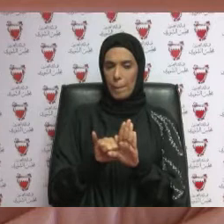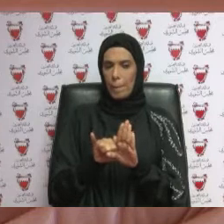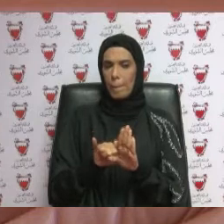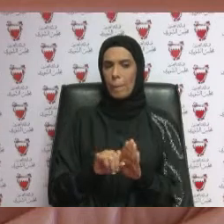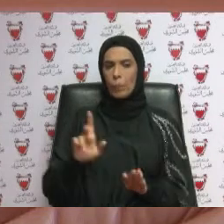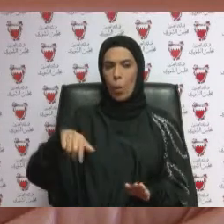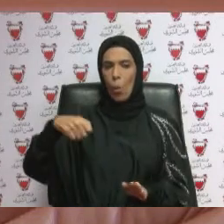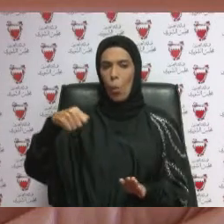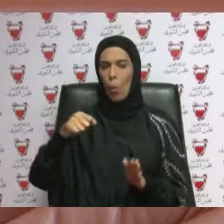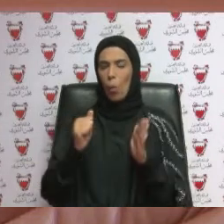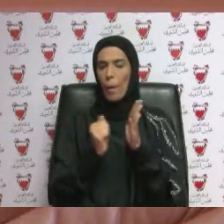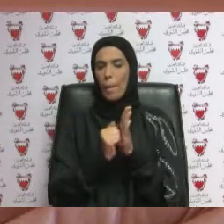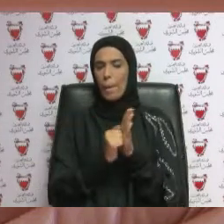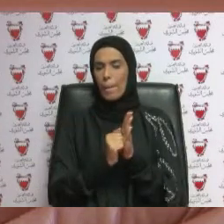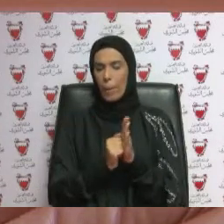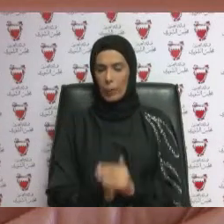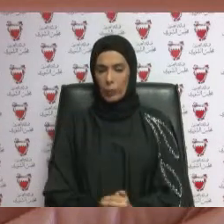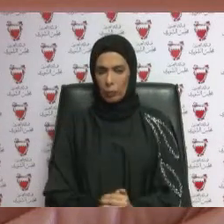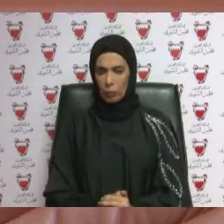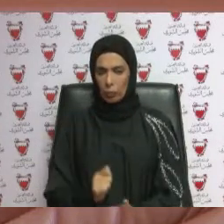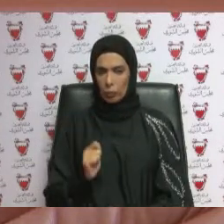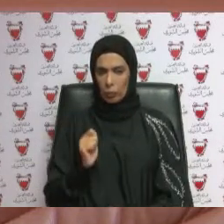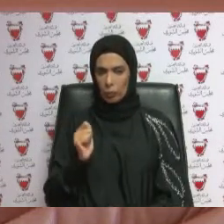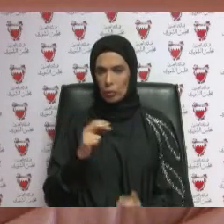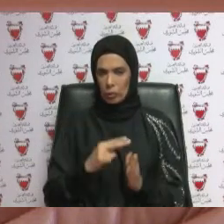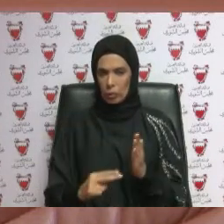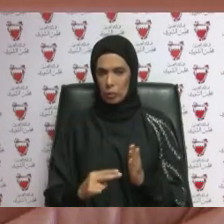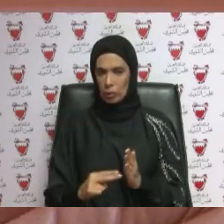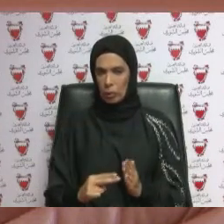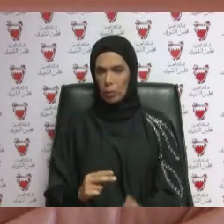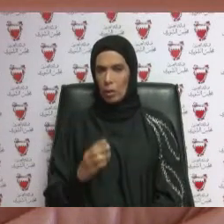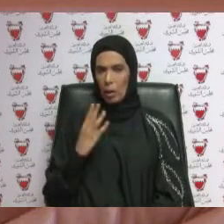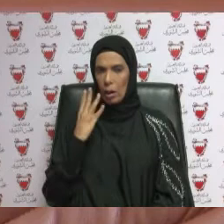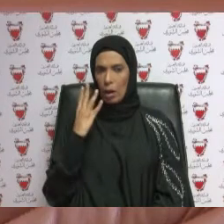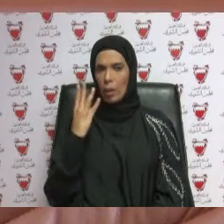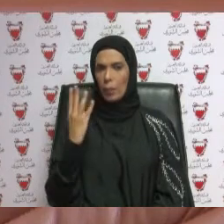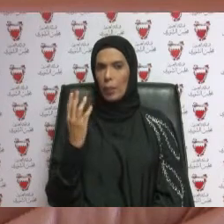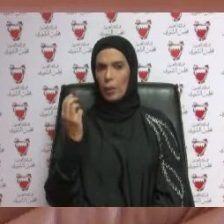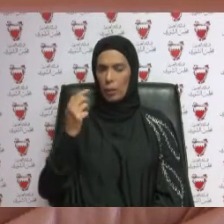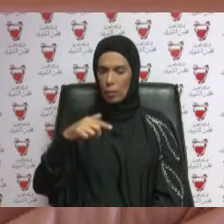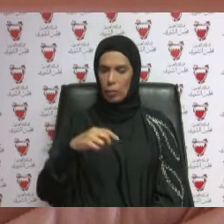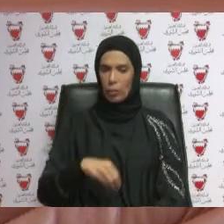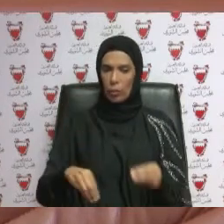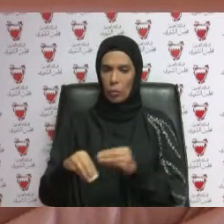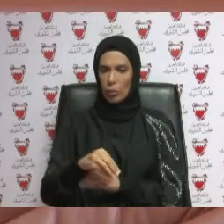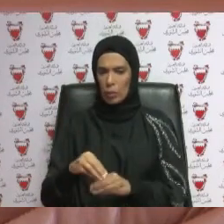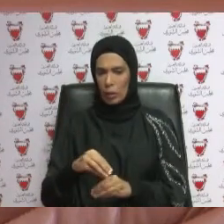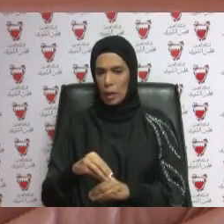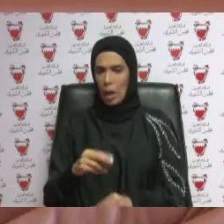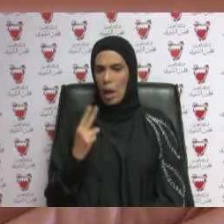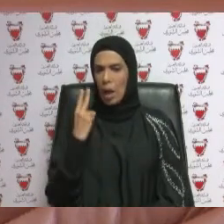وزارة الإسكان، هذا قبل، هذا في أصل المرسوم 294 قبل أن يعدل في